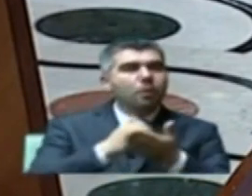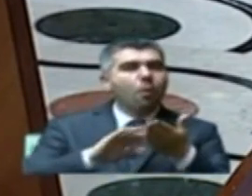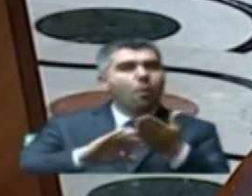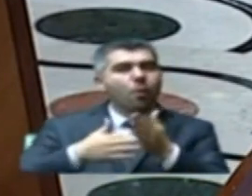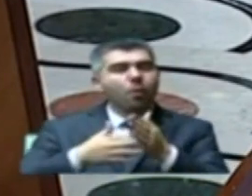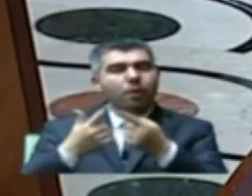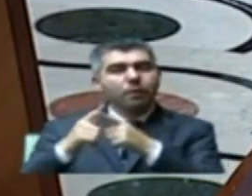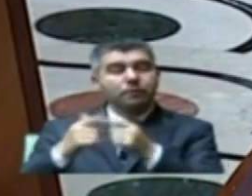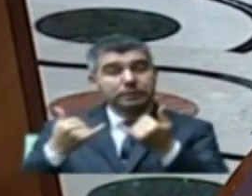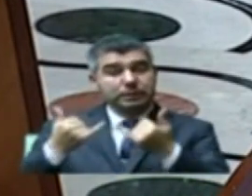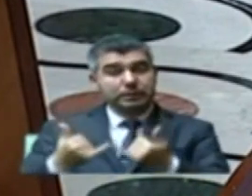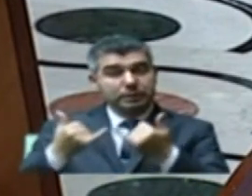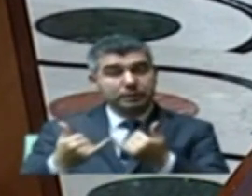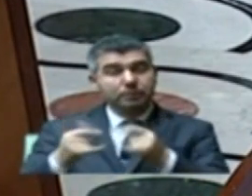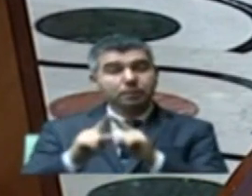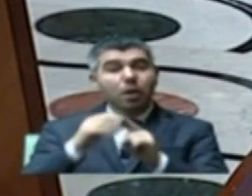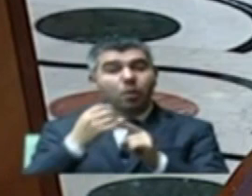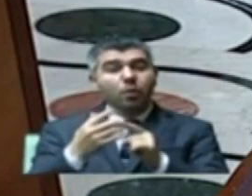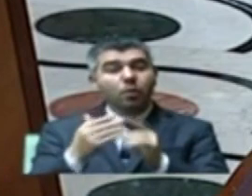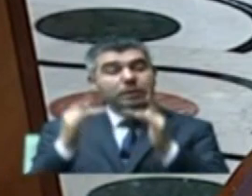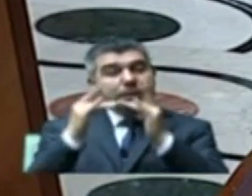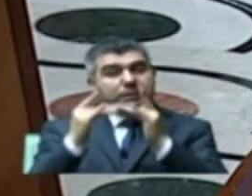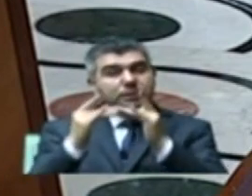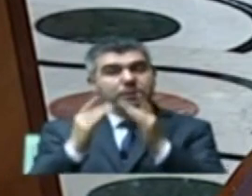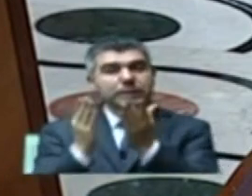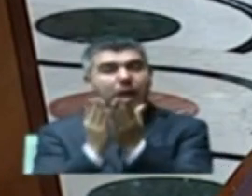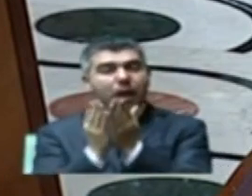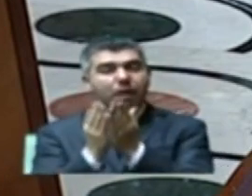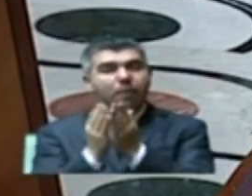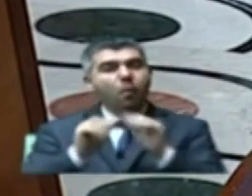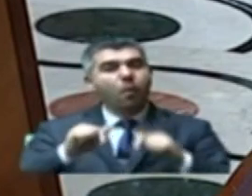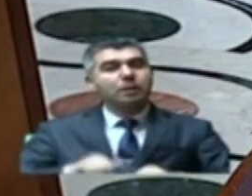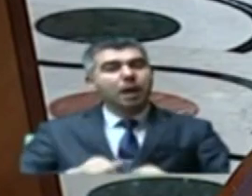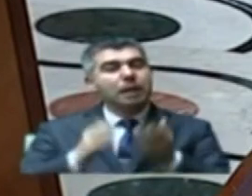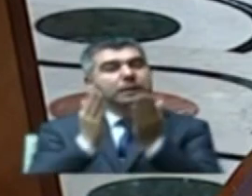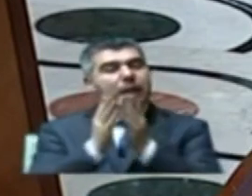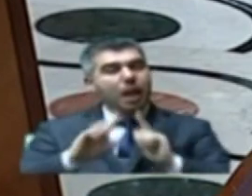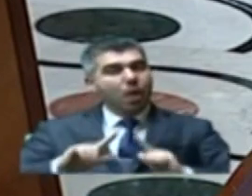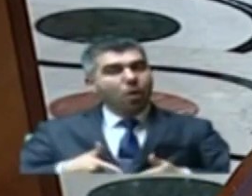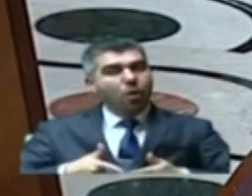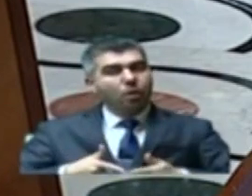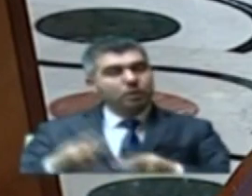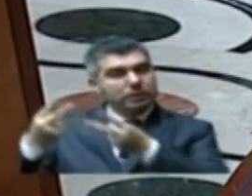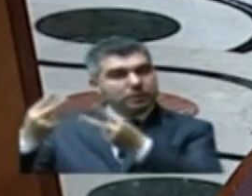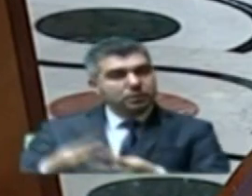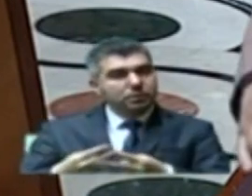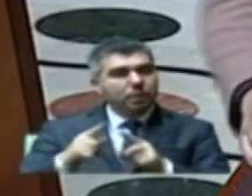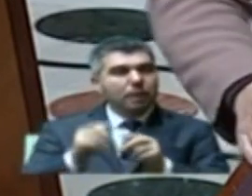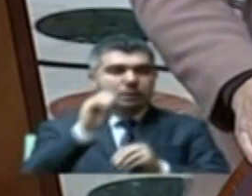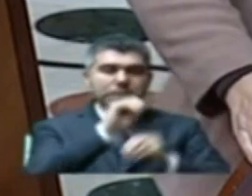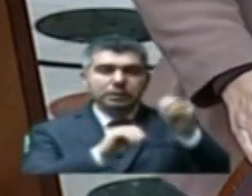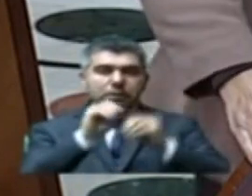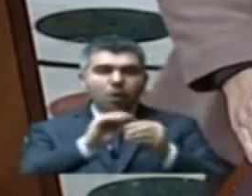المالية. الآن بالنسبة لدور الطالب والطالبة، نتمناو أن وزارة التربية الوطنية تكون حاضرة في تأهيل هذه